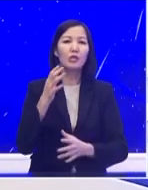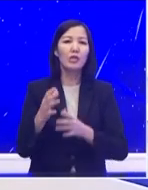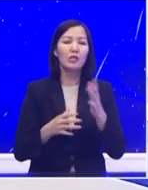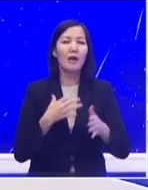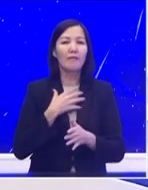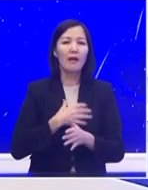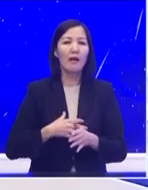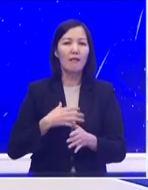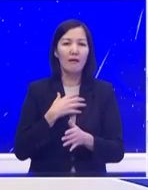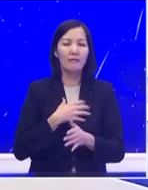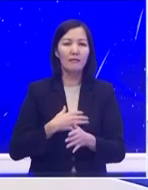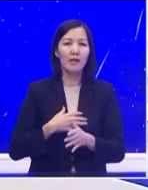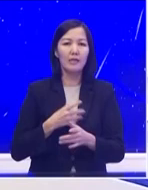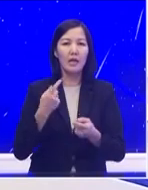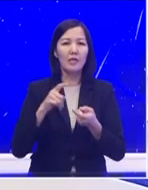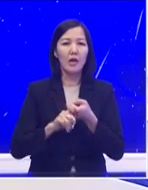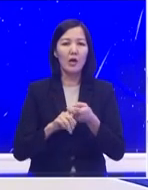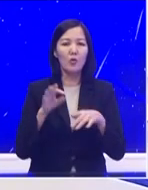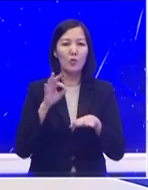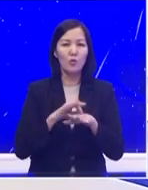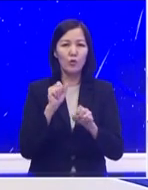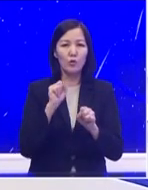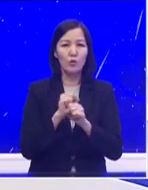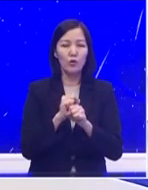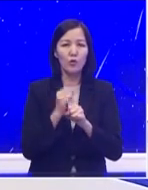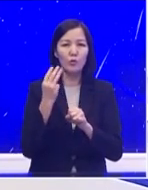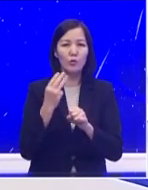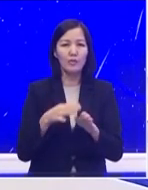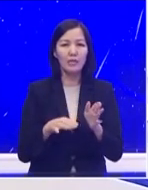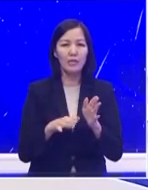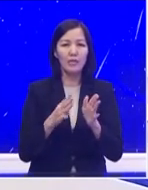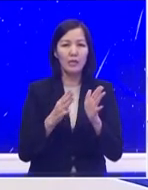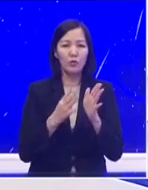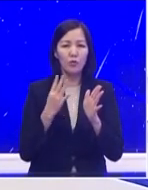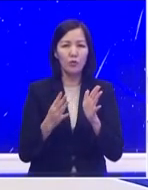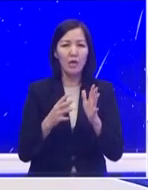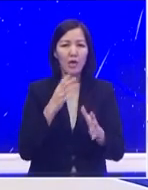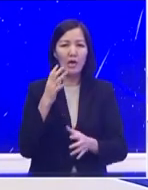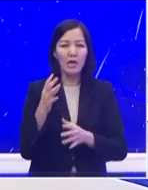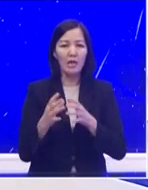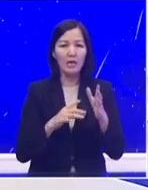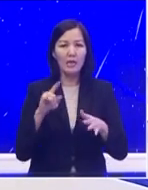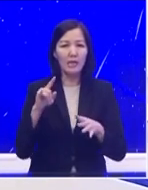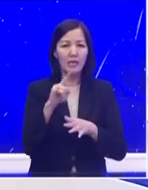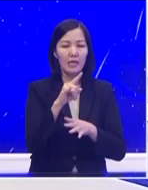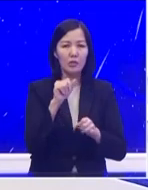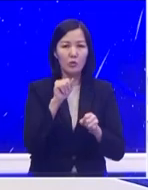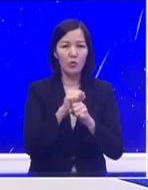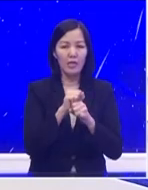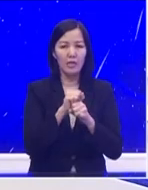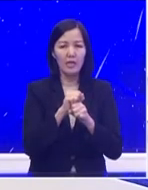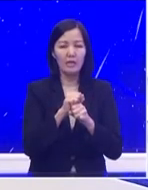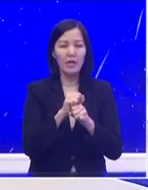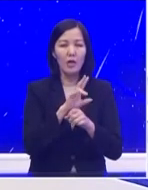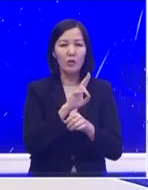Жер жаһанды алаңдатқан індетті тыю мақсатында елімізде 84 халықаралық рейс қысқартылады. Нұр-Сұлтан мен Алматы